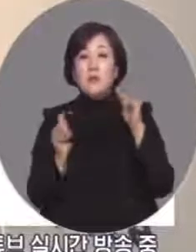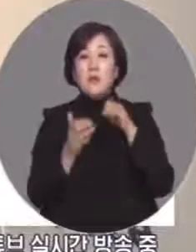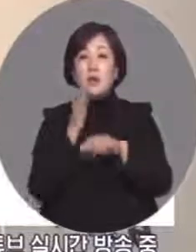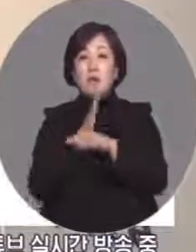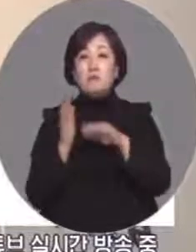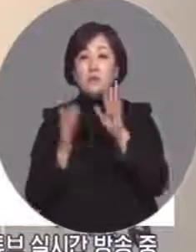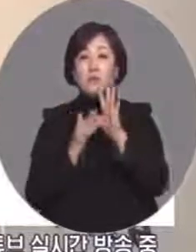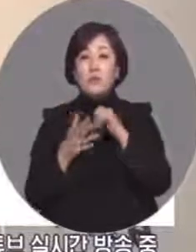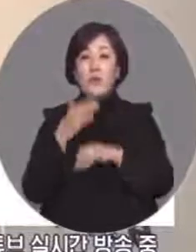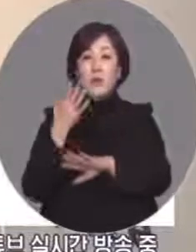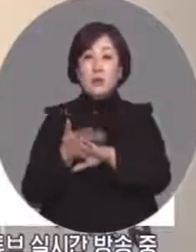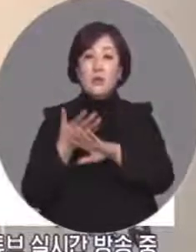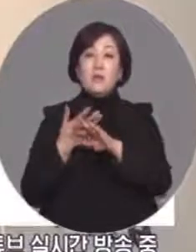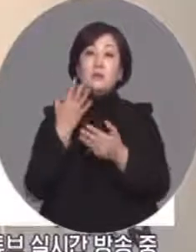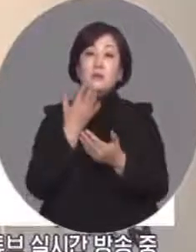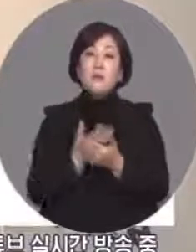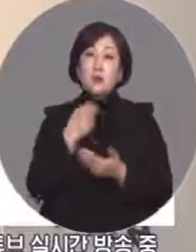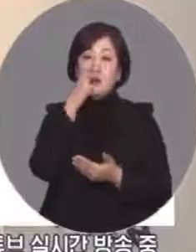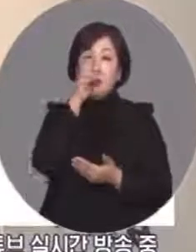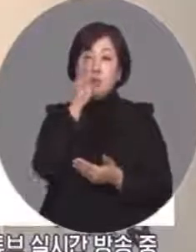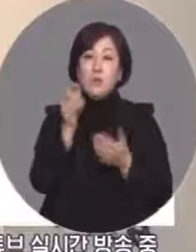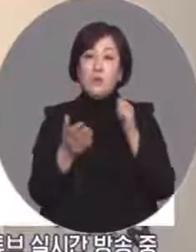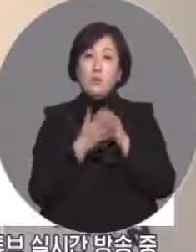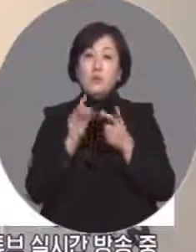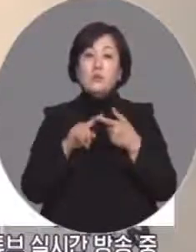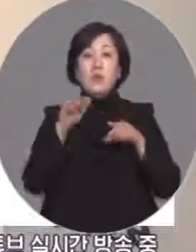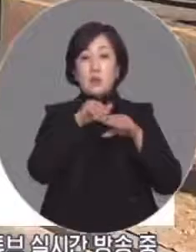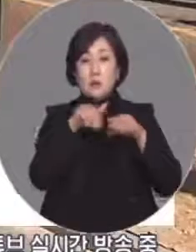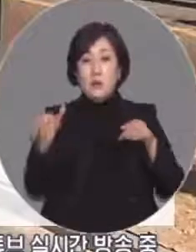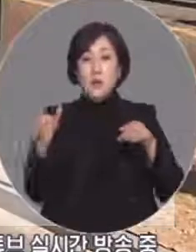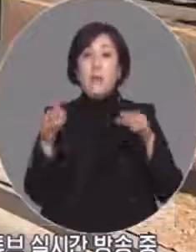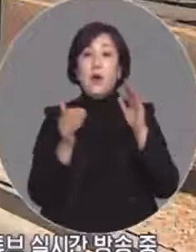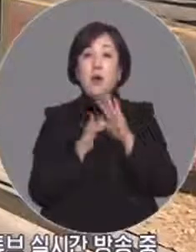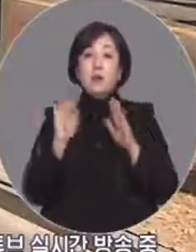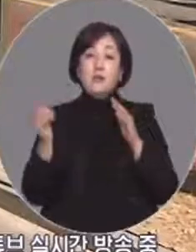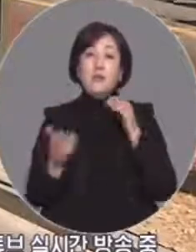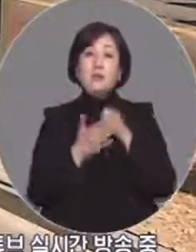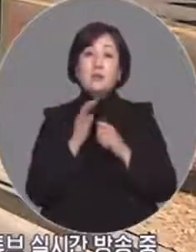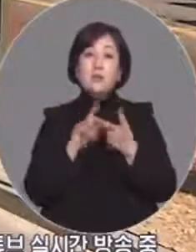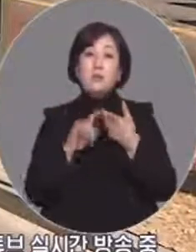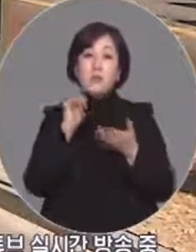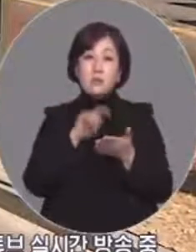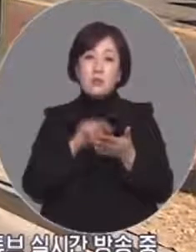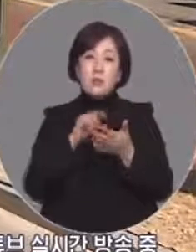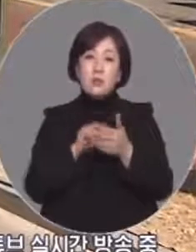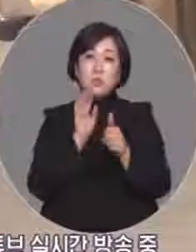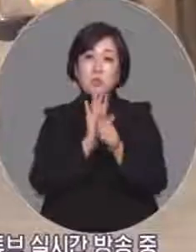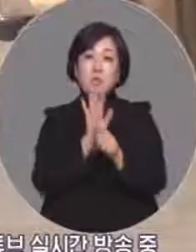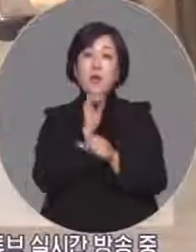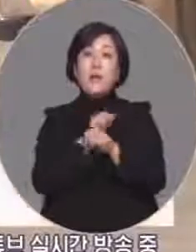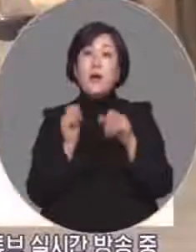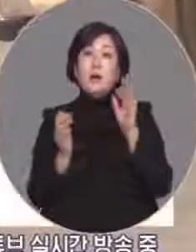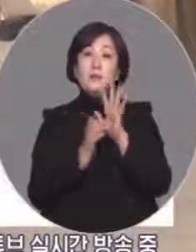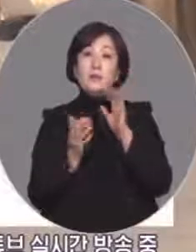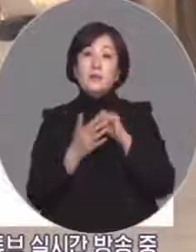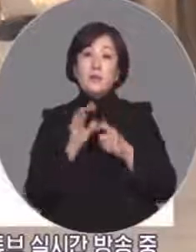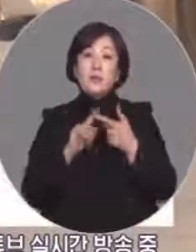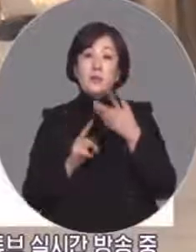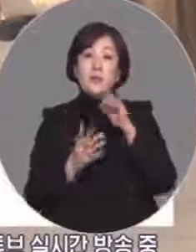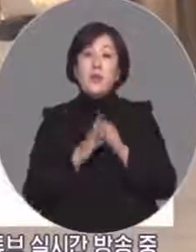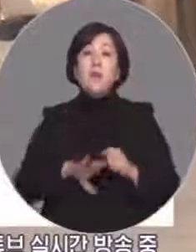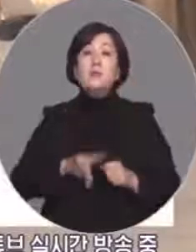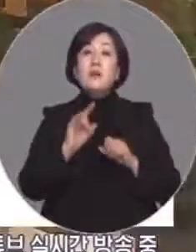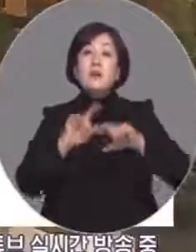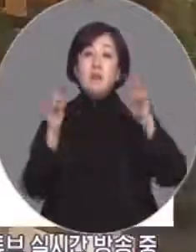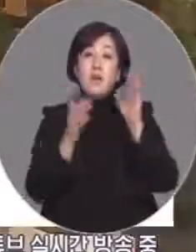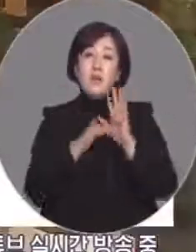되면 별도의 서류나 심사 없이 곧바로 지급되기 때문에 서둘러 자금을 신청하는 소상공인은 이르면 시행